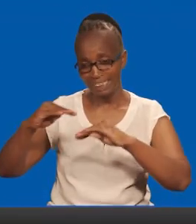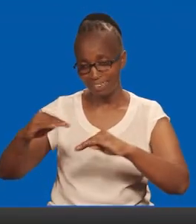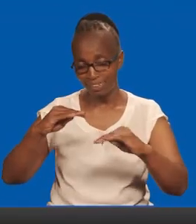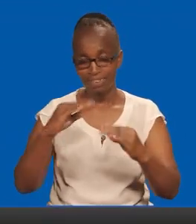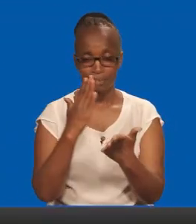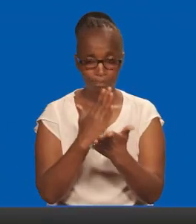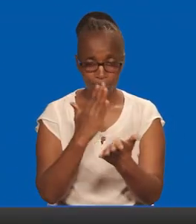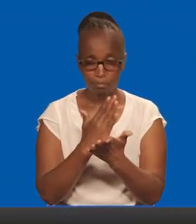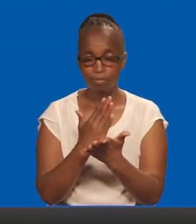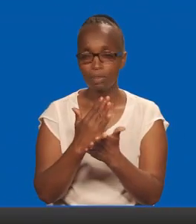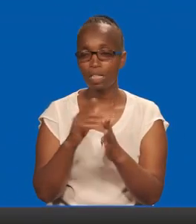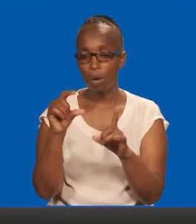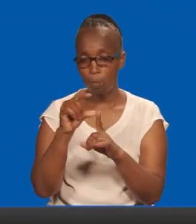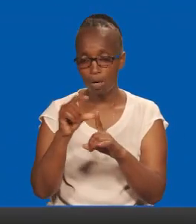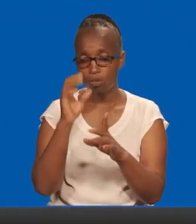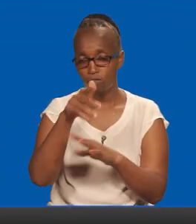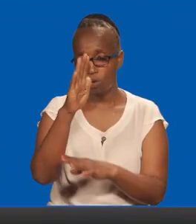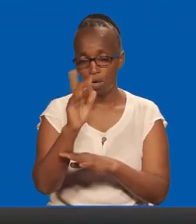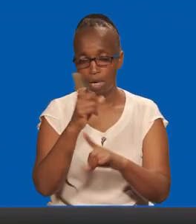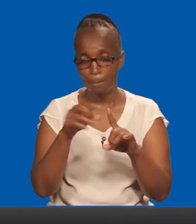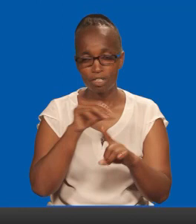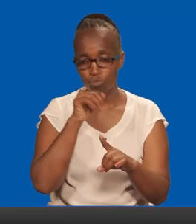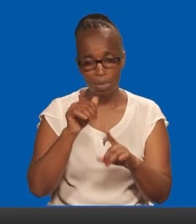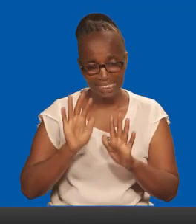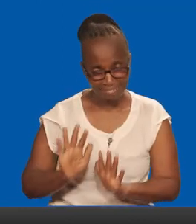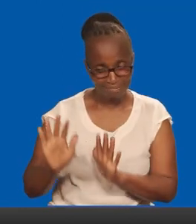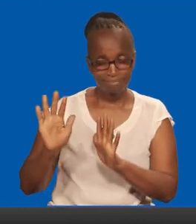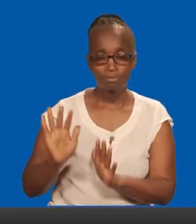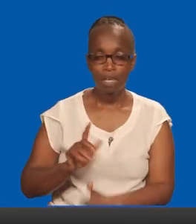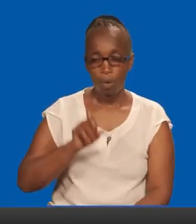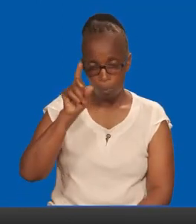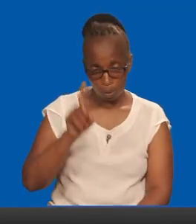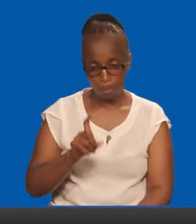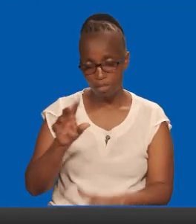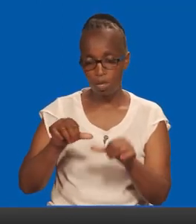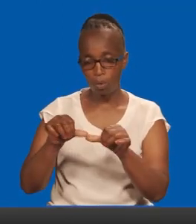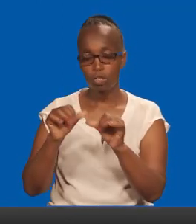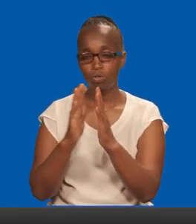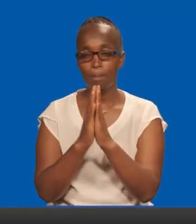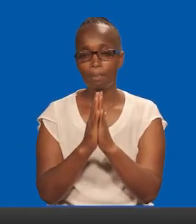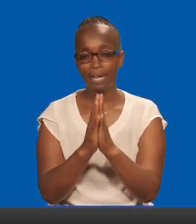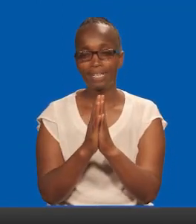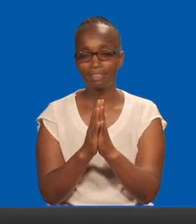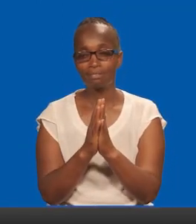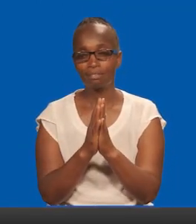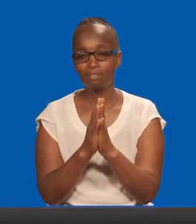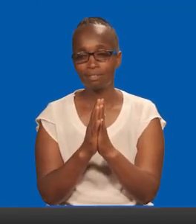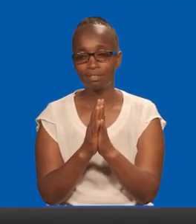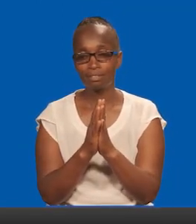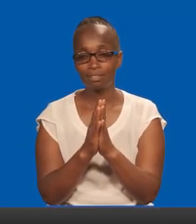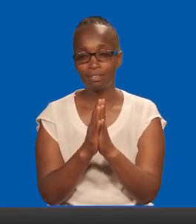na maagizo Ya mwenyezi mungu wala Sio kuwatenga tuwaombee sana Sisi